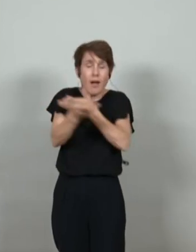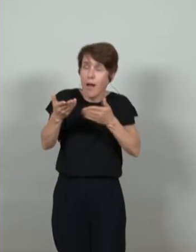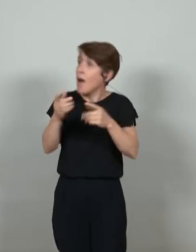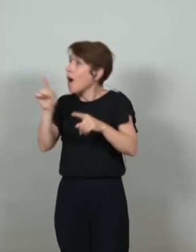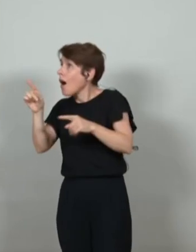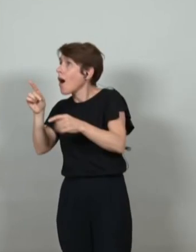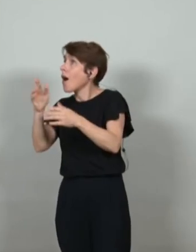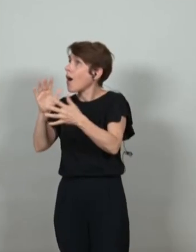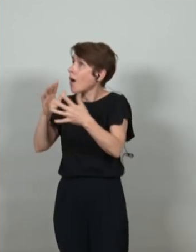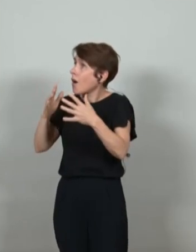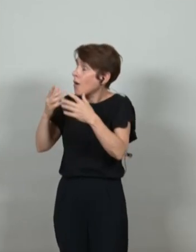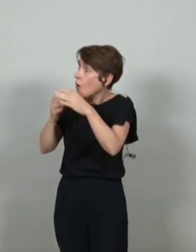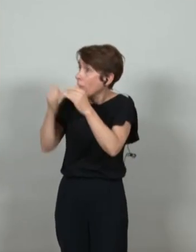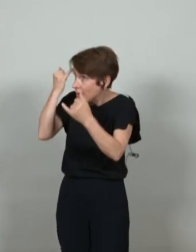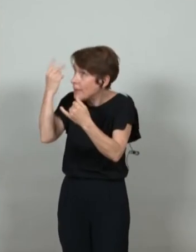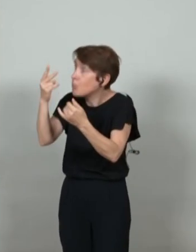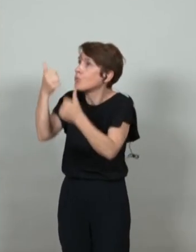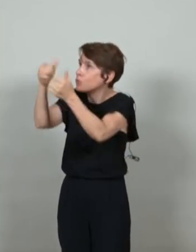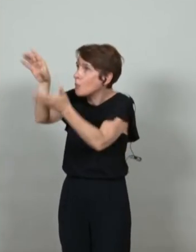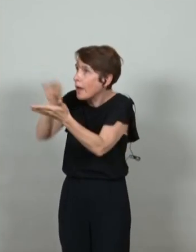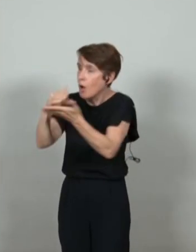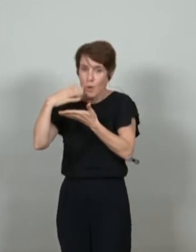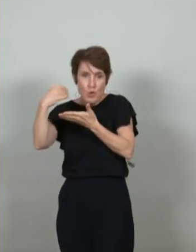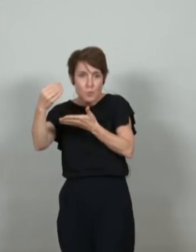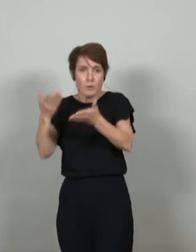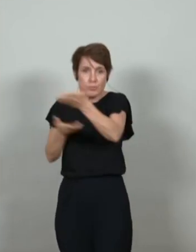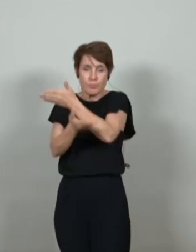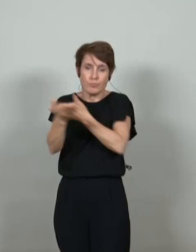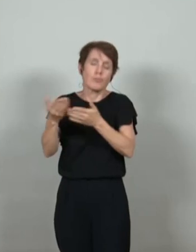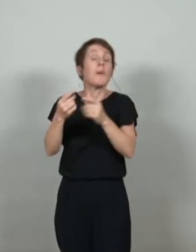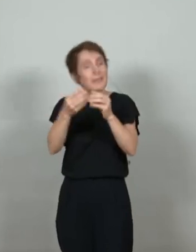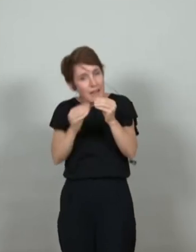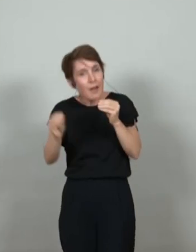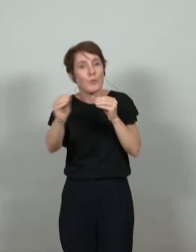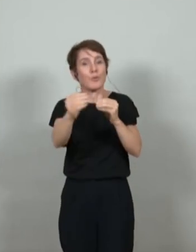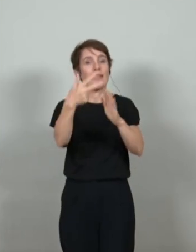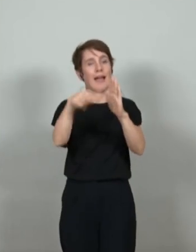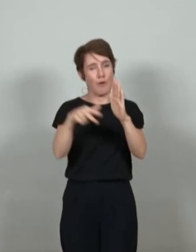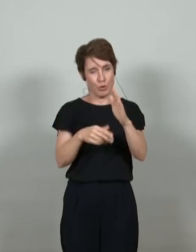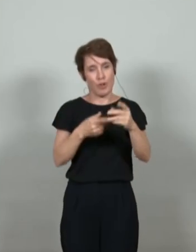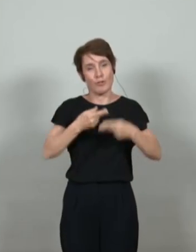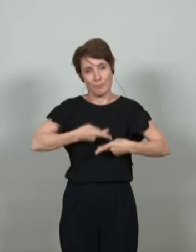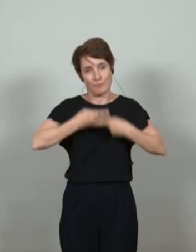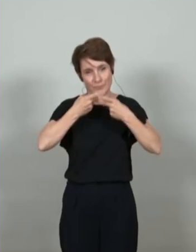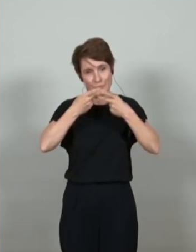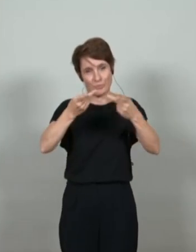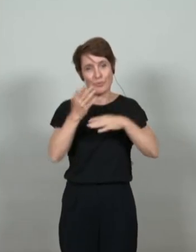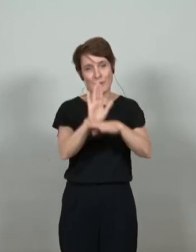matière d'agriculture et en matière d'alimentation mais on en reparlera de tout cela à l'automne soit ils ont certains